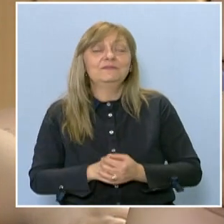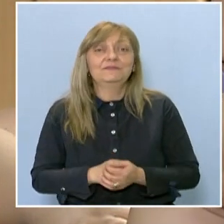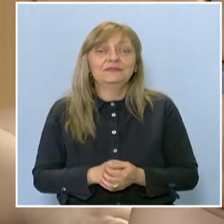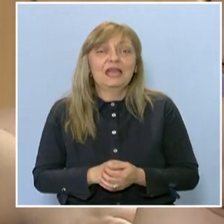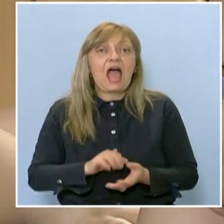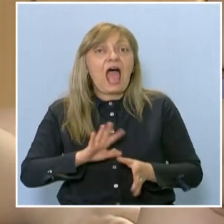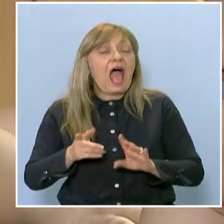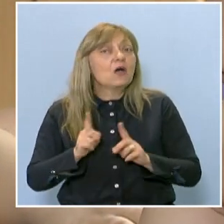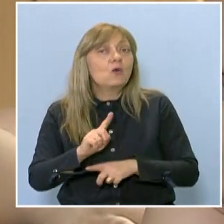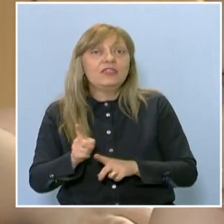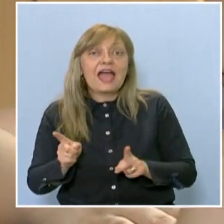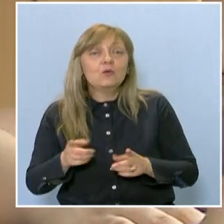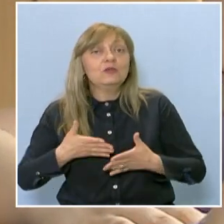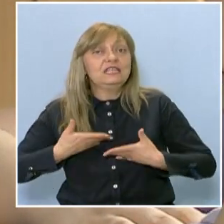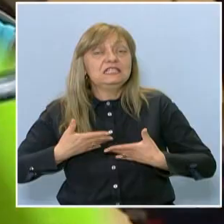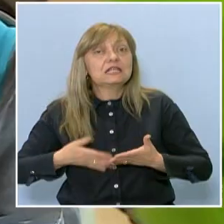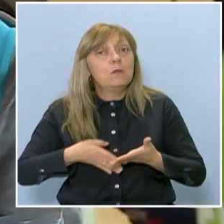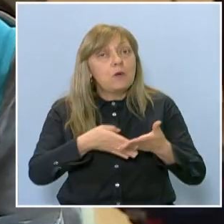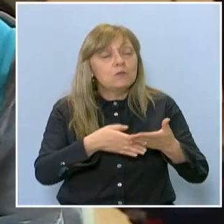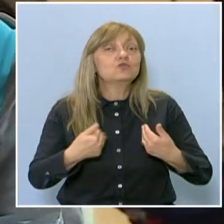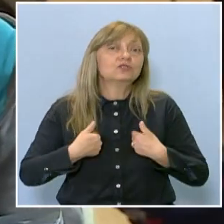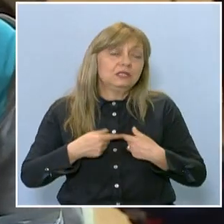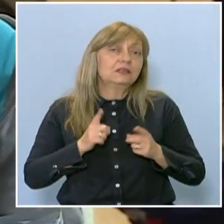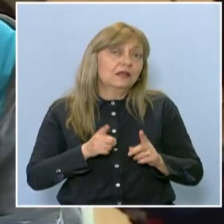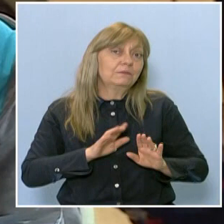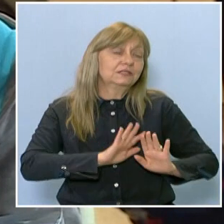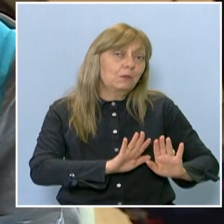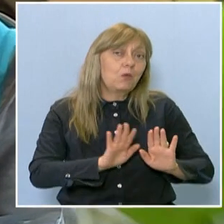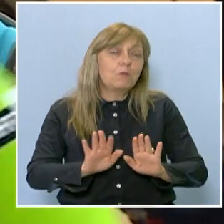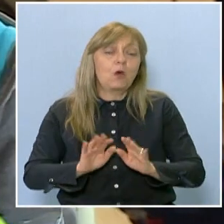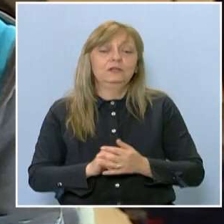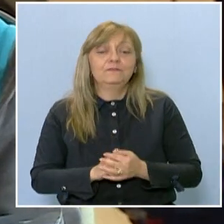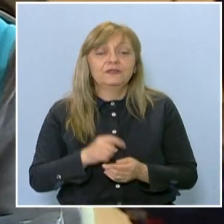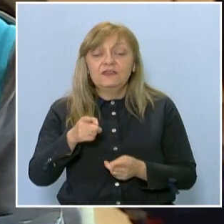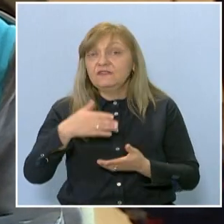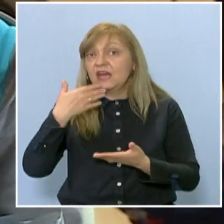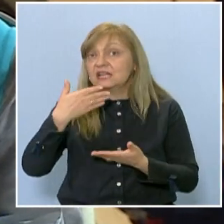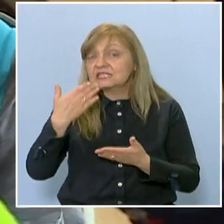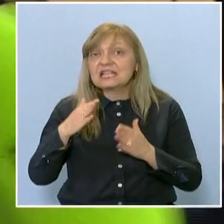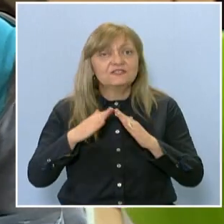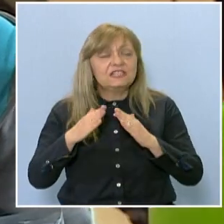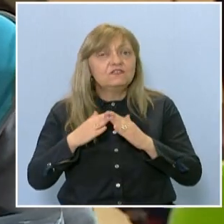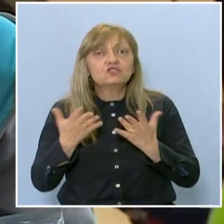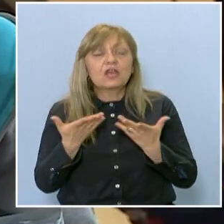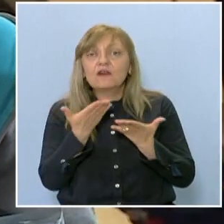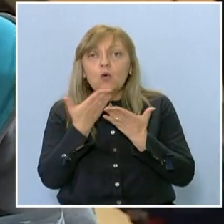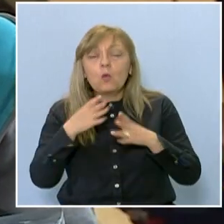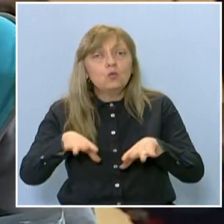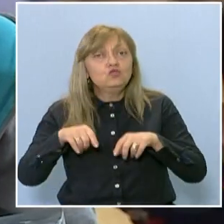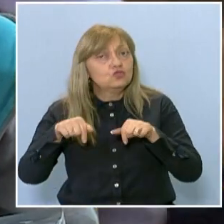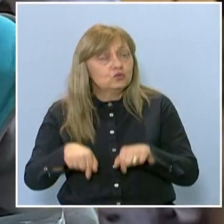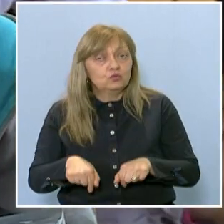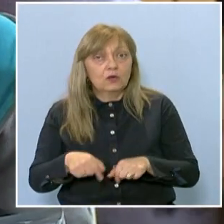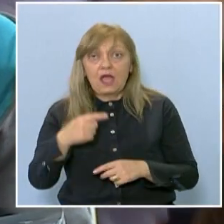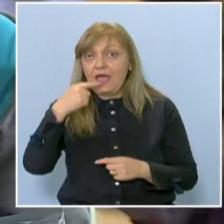ако някой иска помощ, да му помогнем. Разказвате ли какво сте учили тук? Да. Важно ли е според тебе